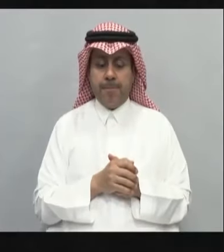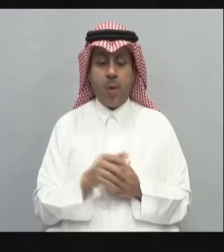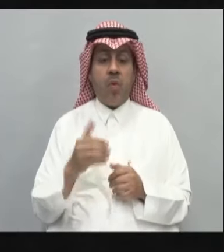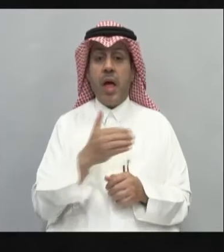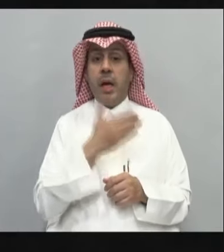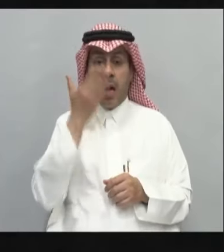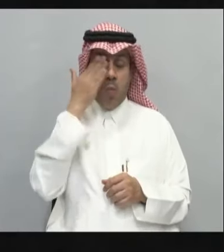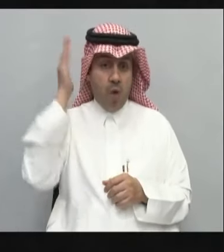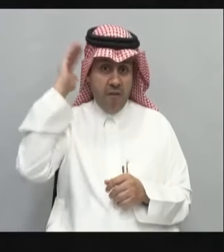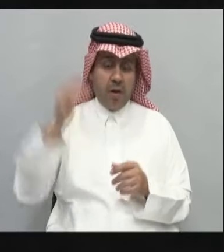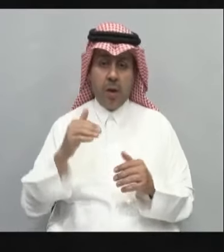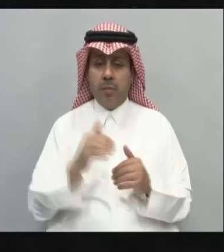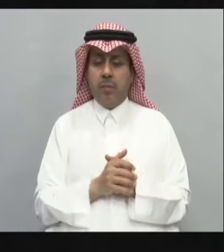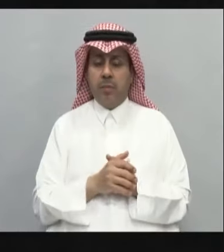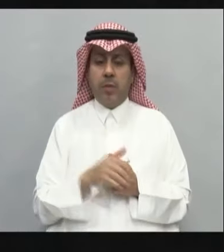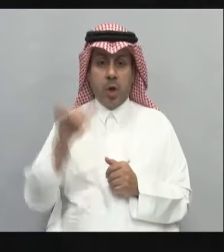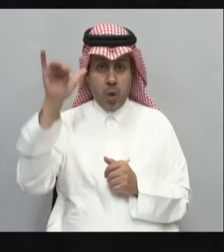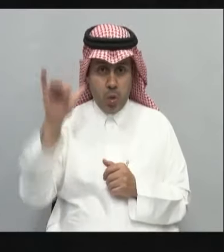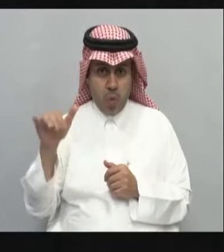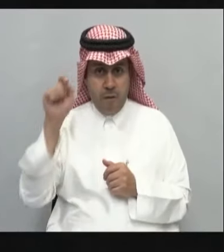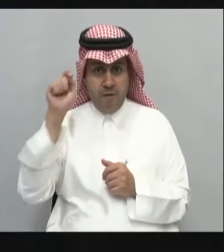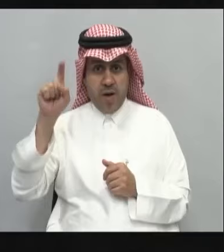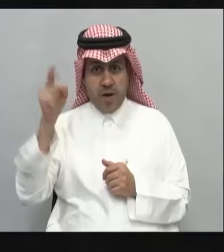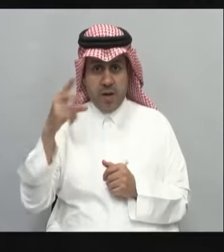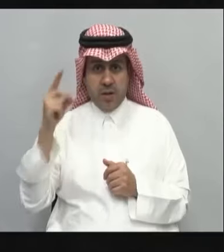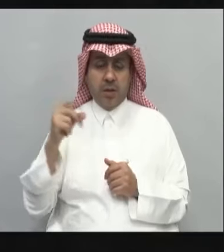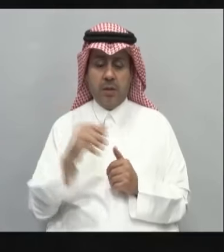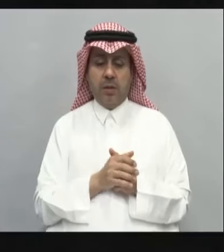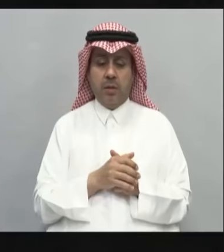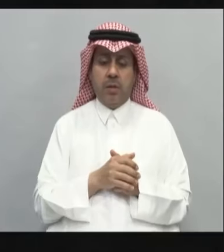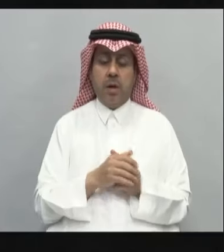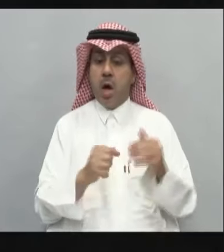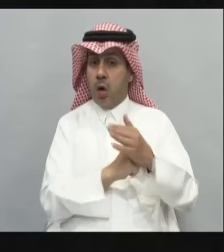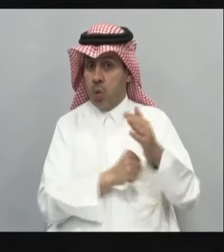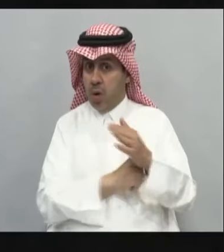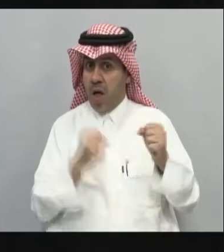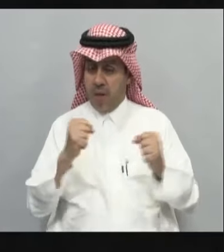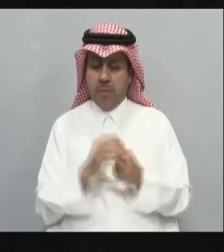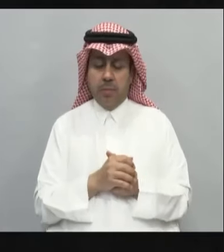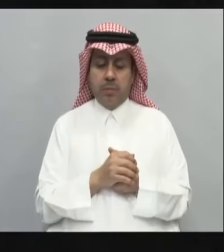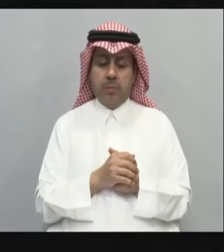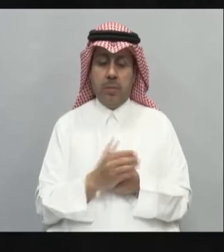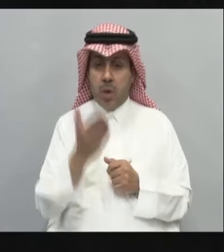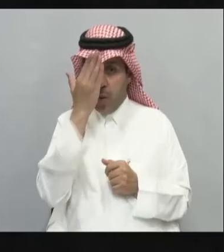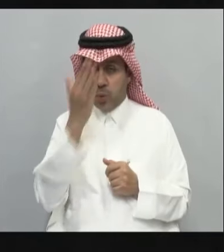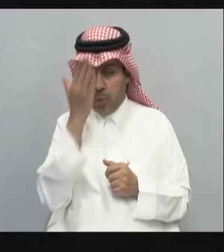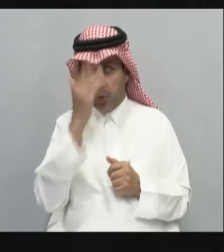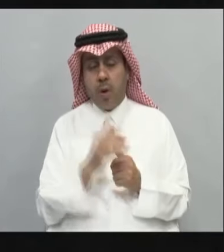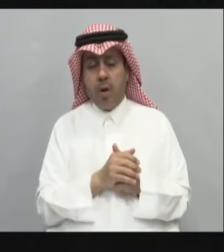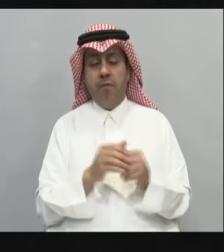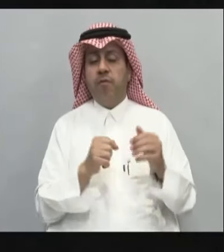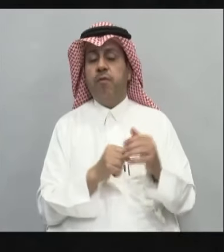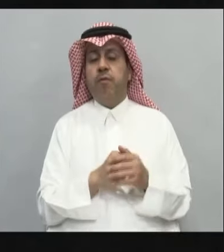المنافق يفرط في ذلك الركن العظيم يعبد الله في الاوقات التي يراه فيها الناس ما